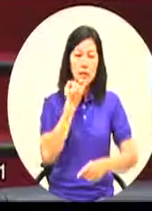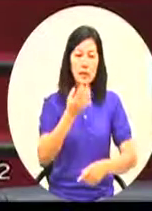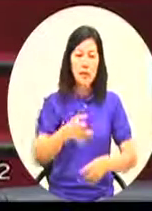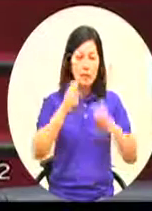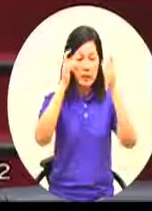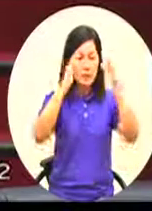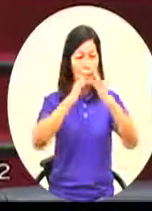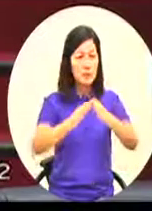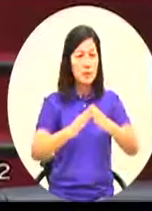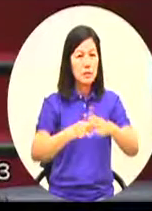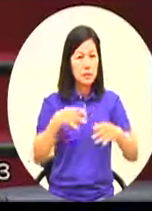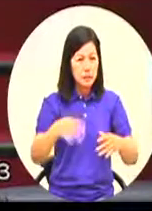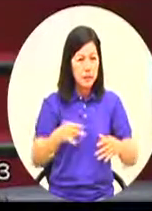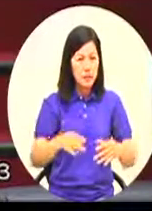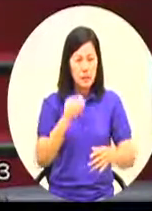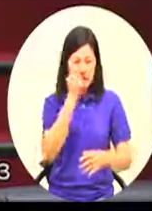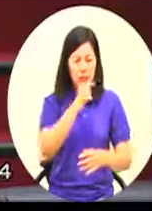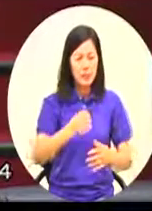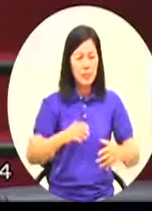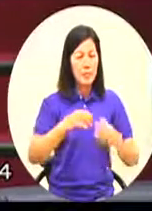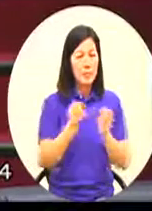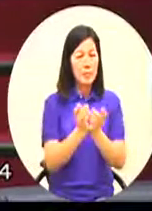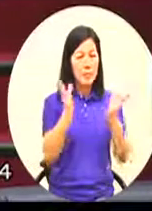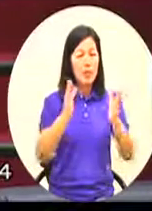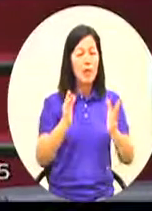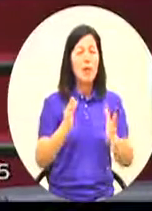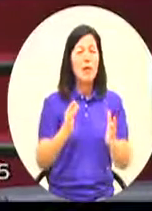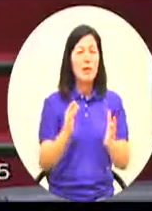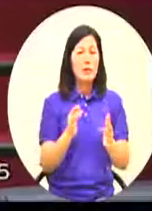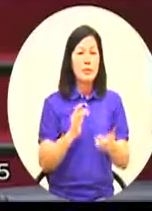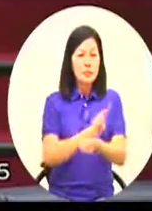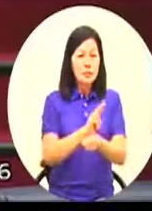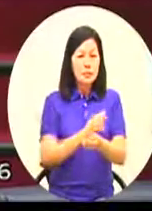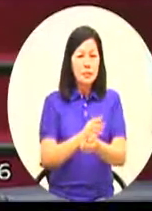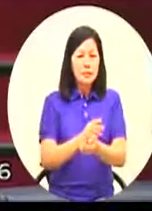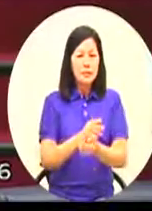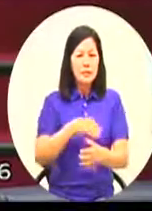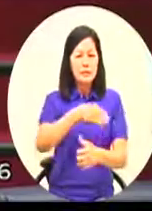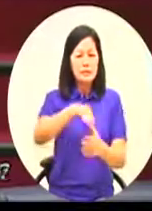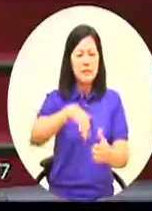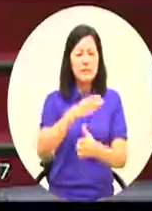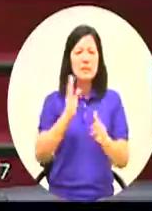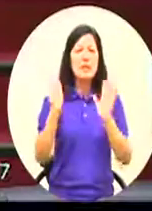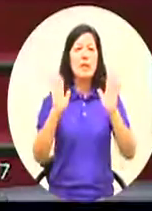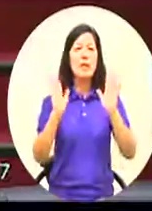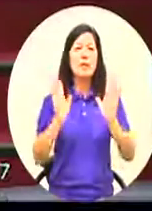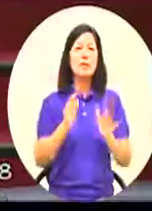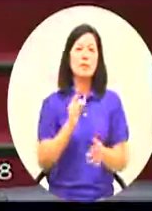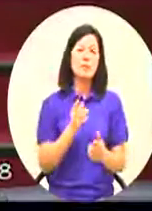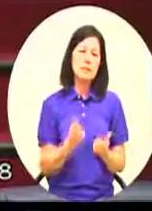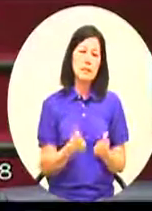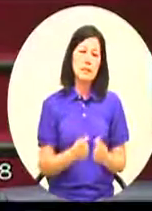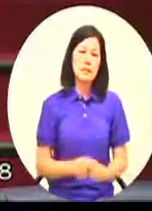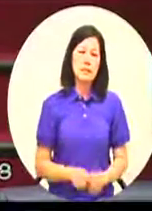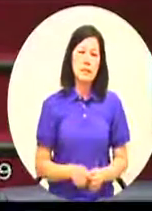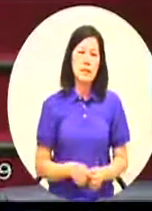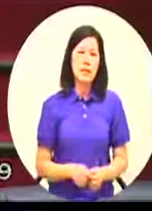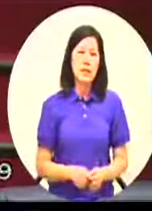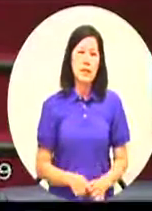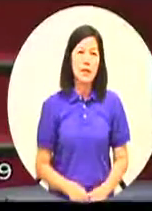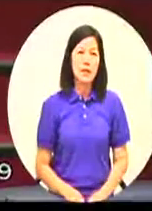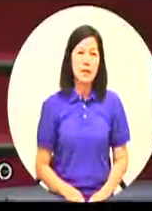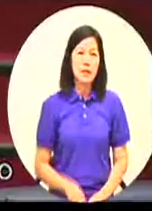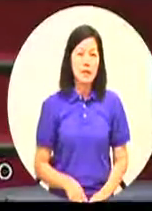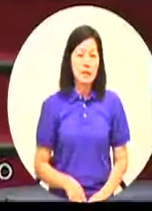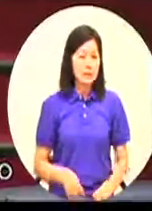其是我们茂林，像个孤儿一样被遗弃的孤儿？你说乡公所没有报计划吗？